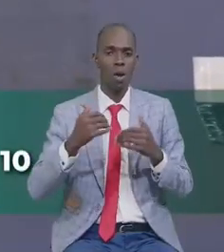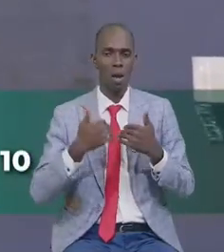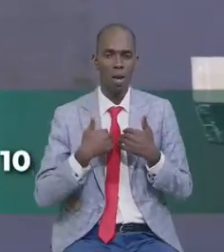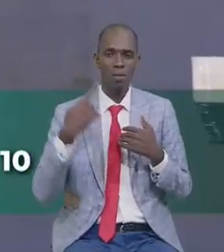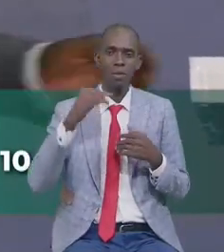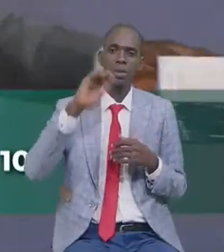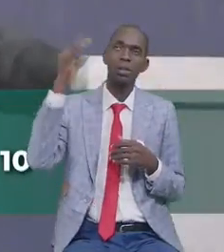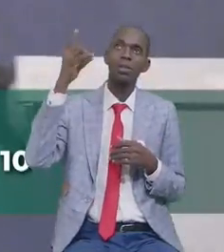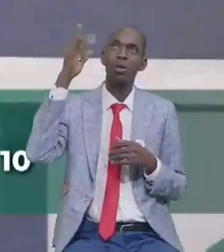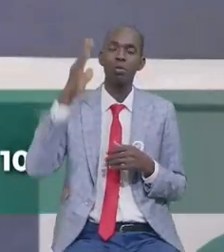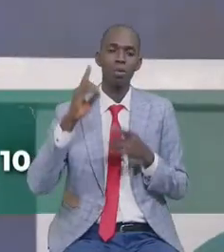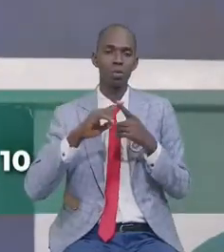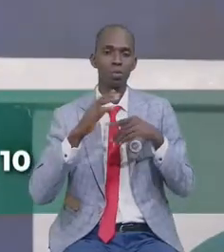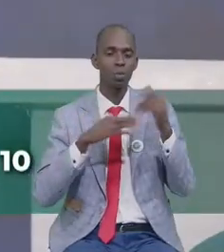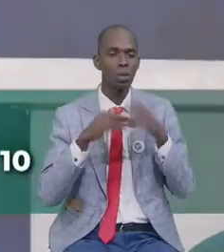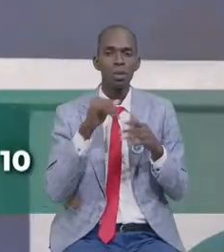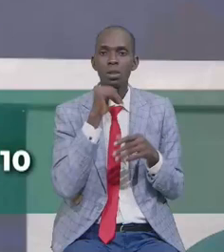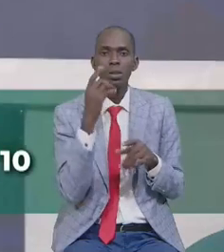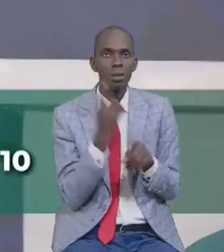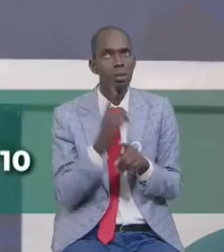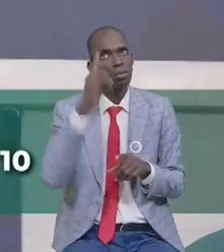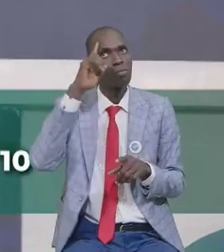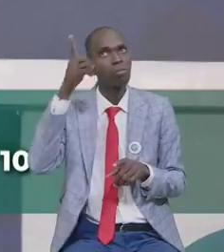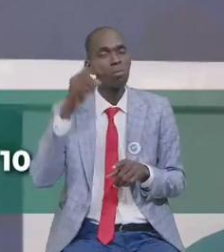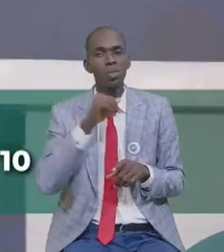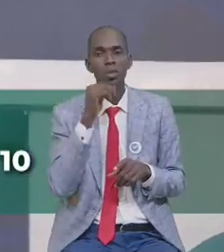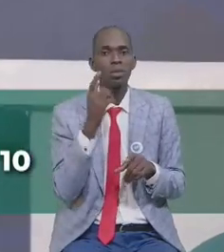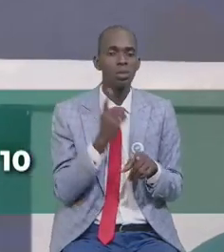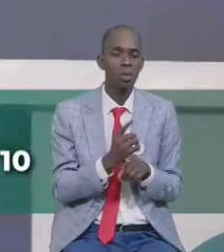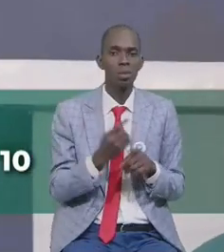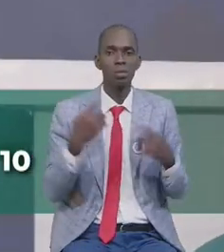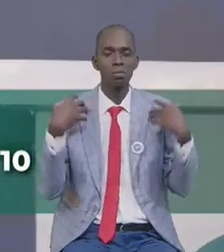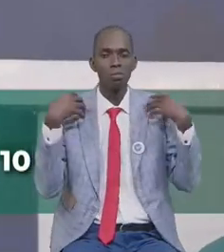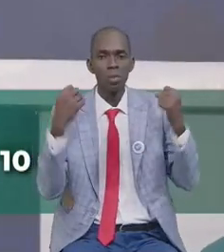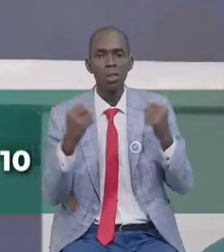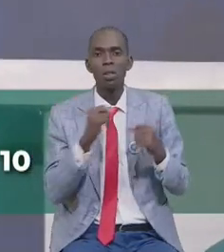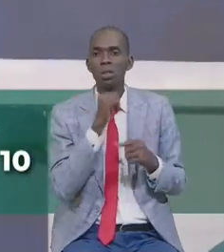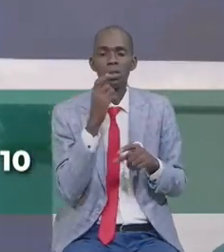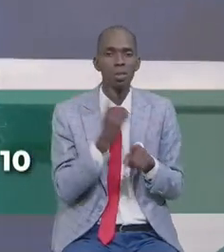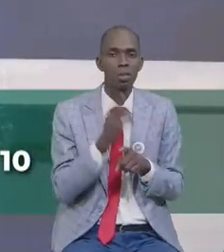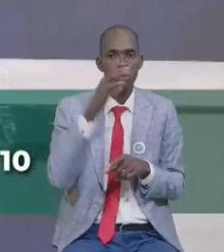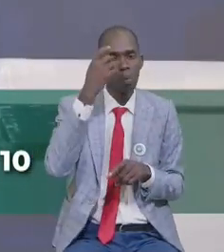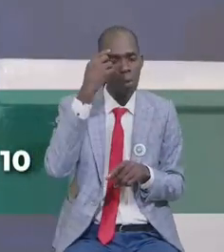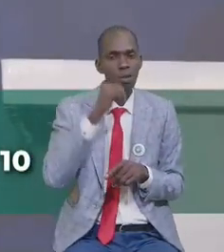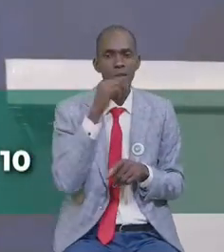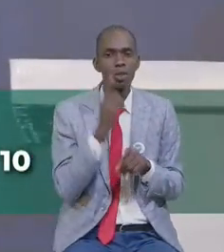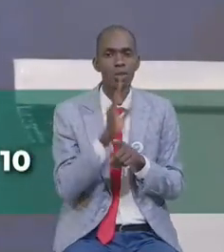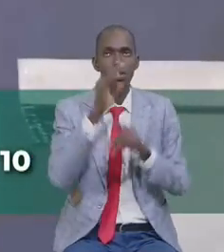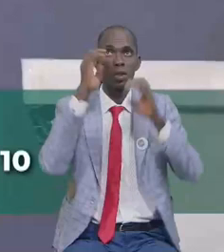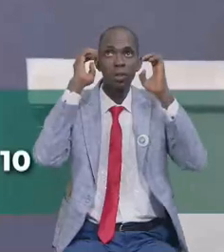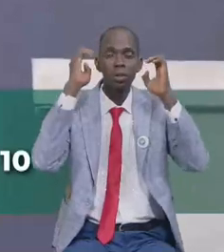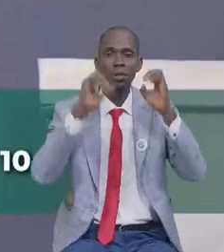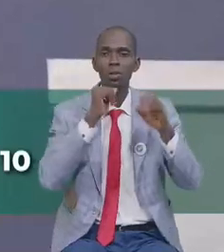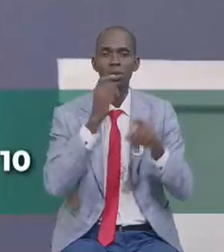Dieu pour bâtir. Par l'intellect, par le cerveau, par la pensée, par l'éducation, par la